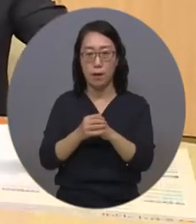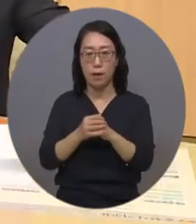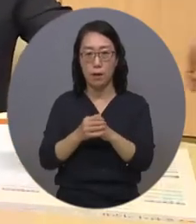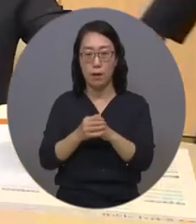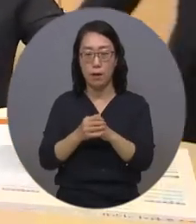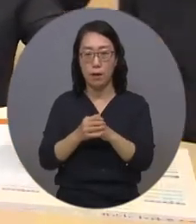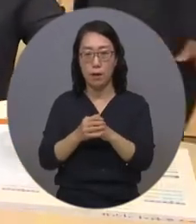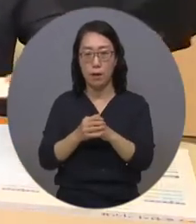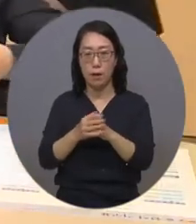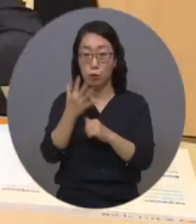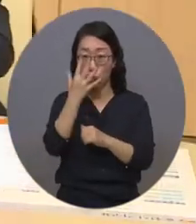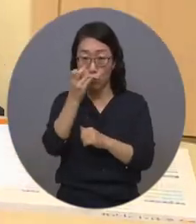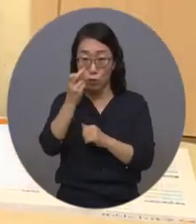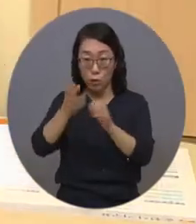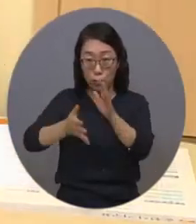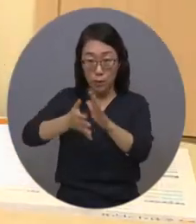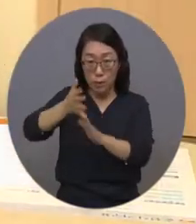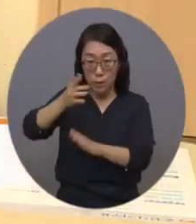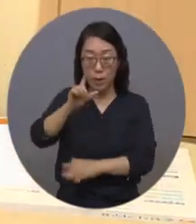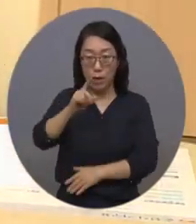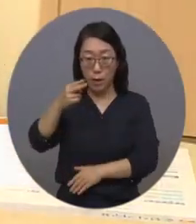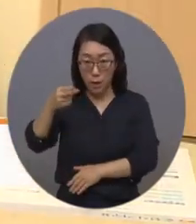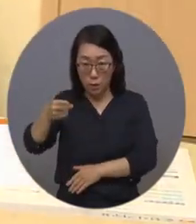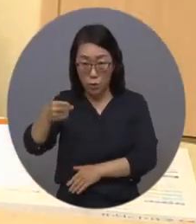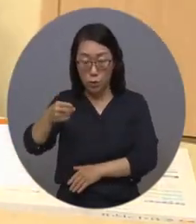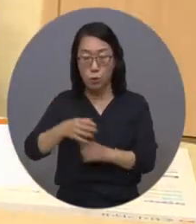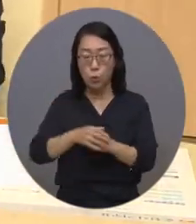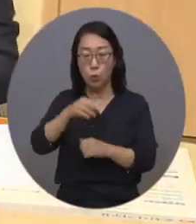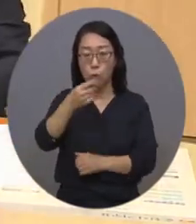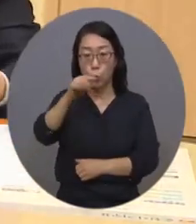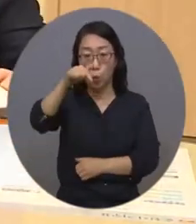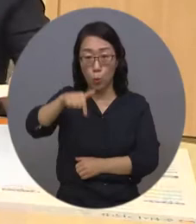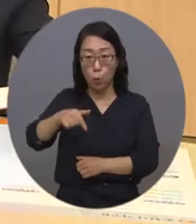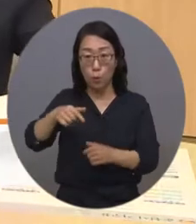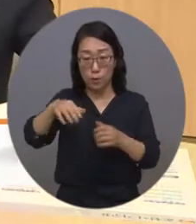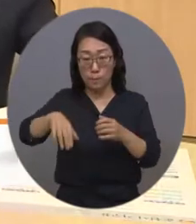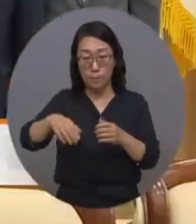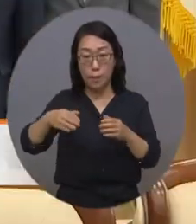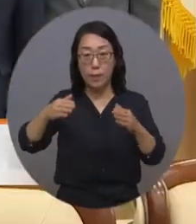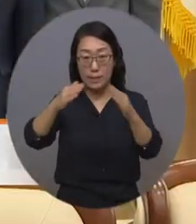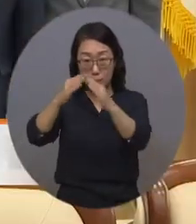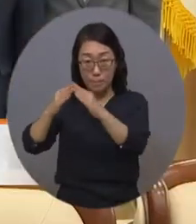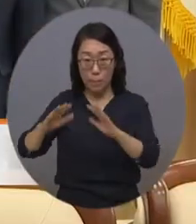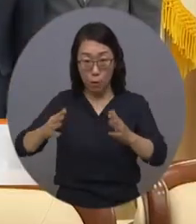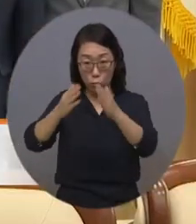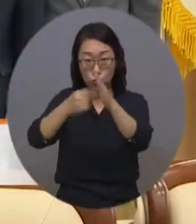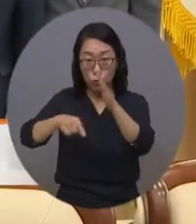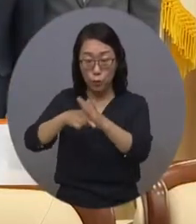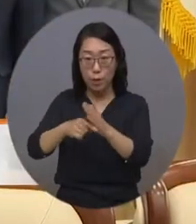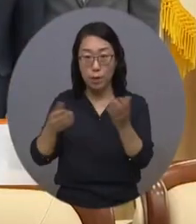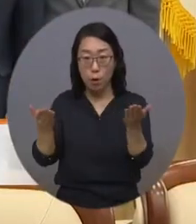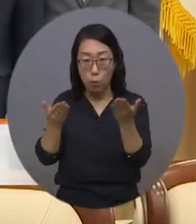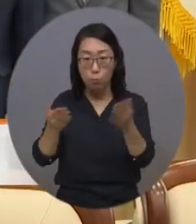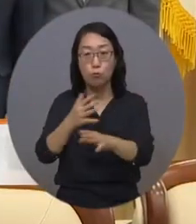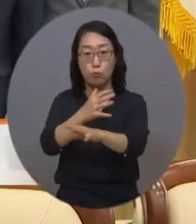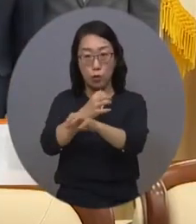순천시는 지난달 25일 LH와 순천 조곡지구 행복주택 건립을 위한 업무 협약을